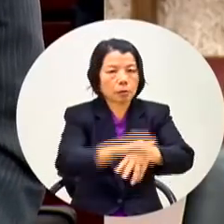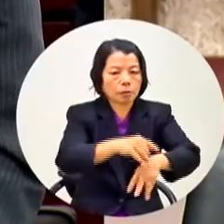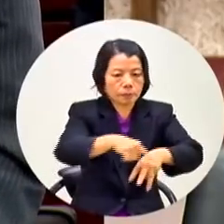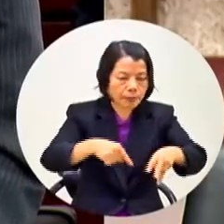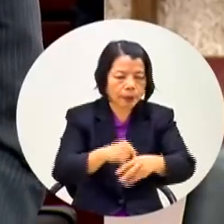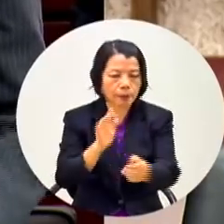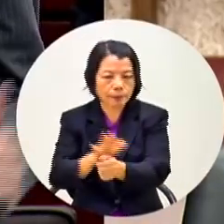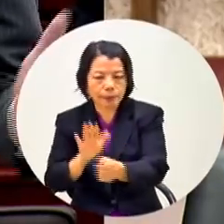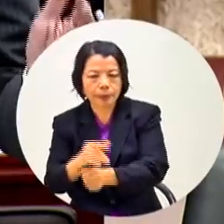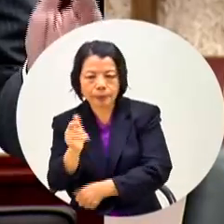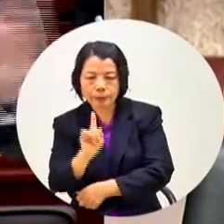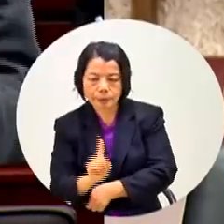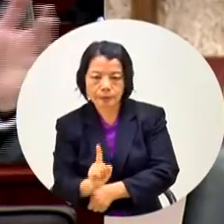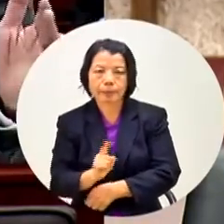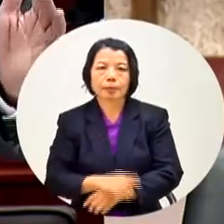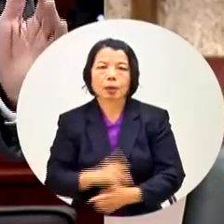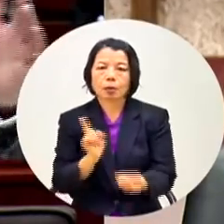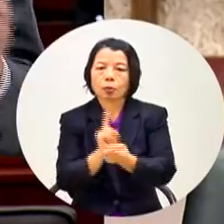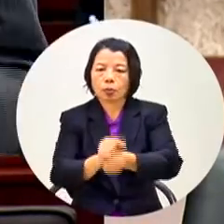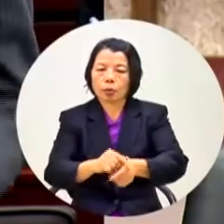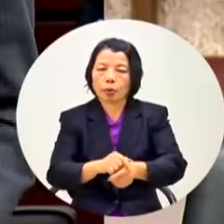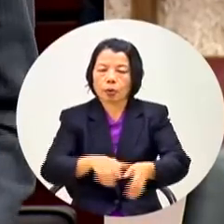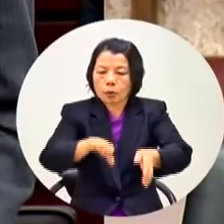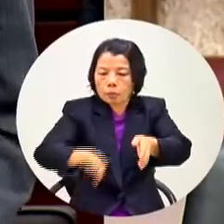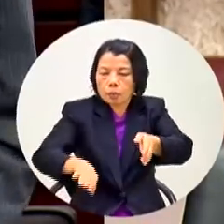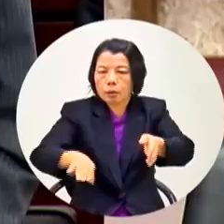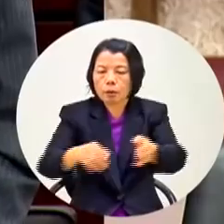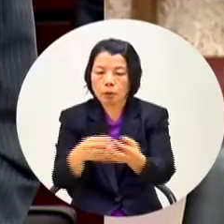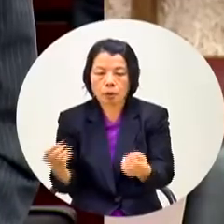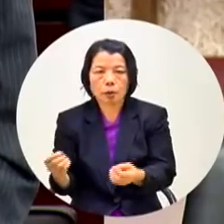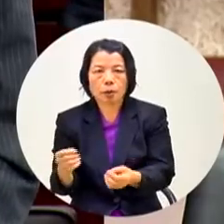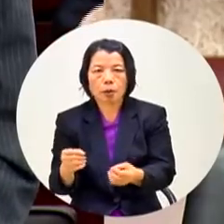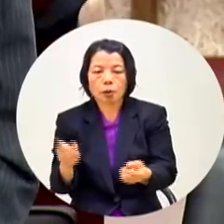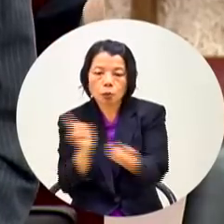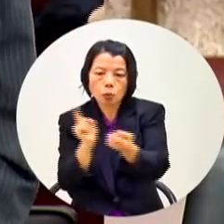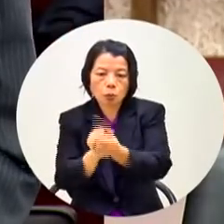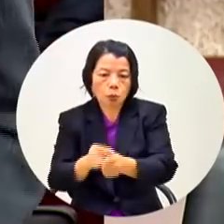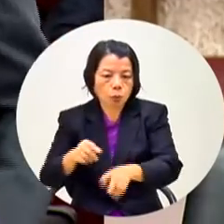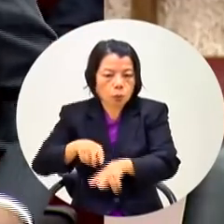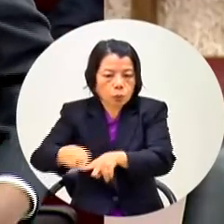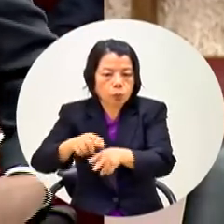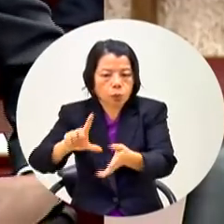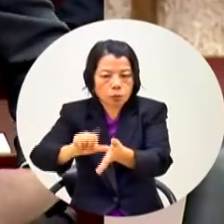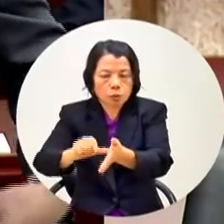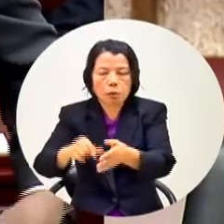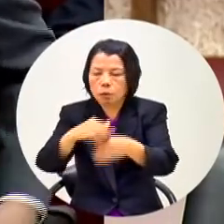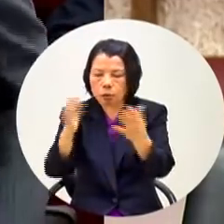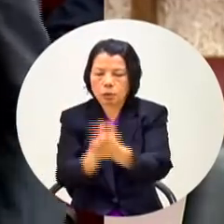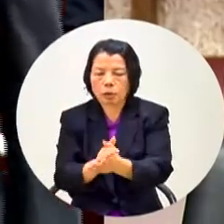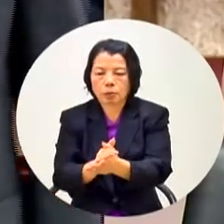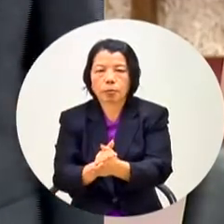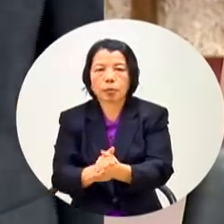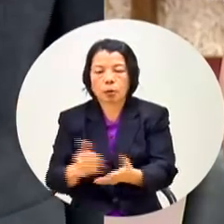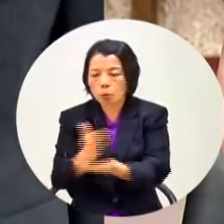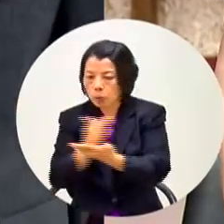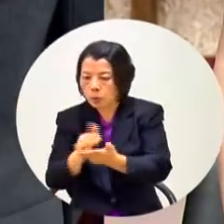些平交的问题，我们会在东环西环的时候也把它一并来做一相关一个评估。那谢谢议员的一个示教。